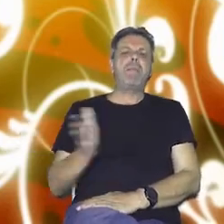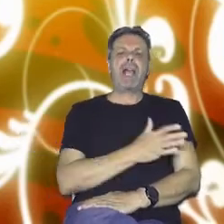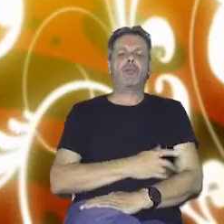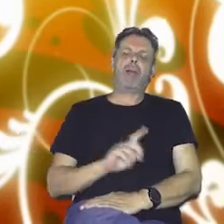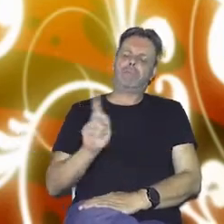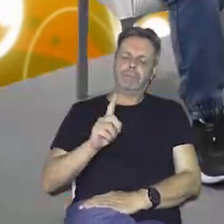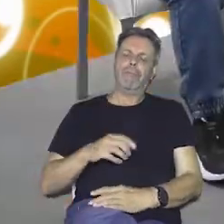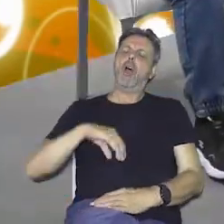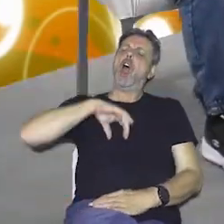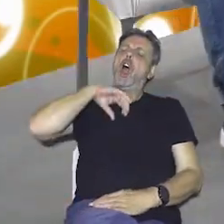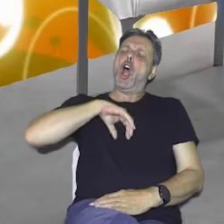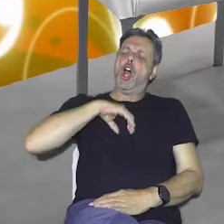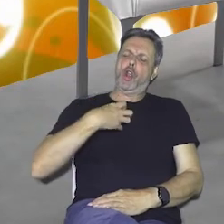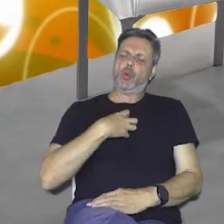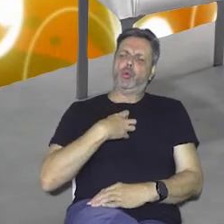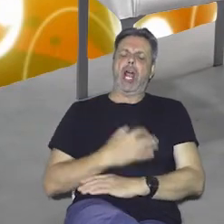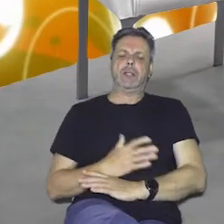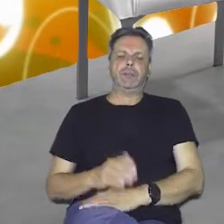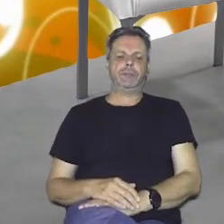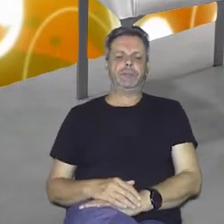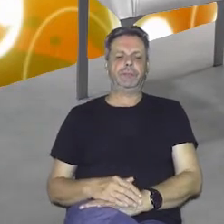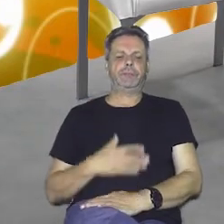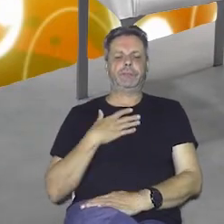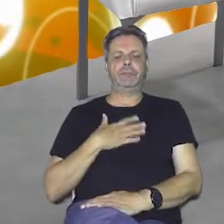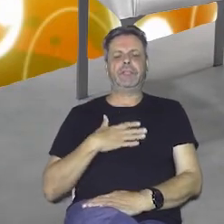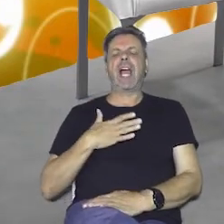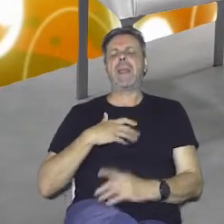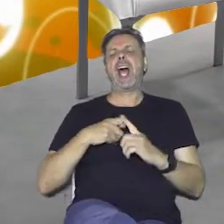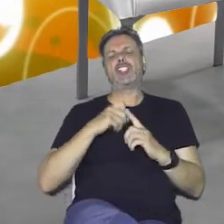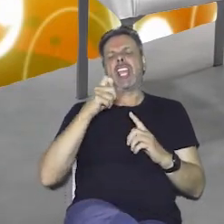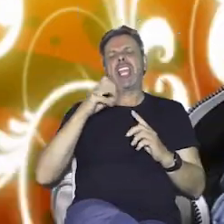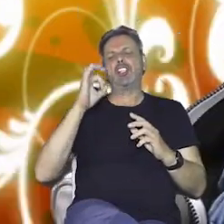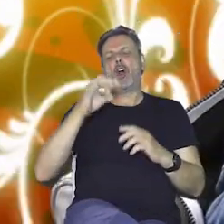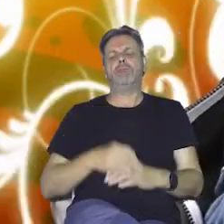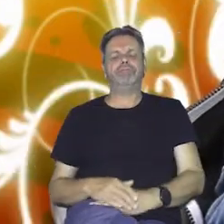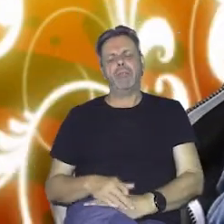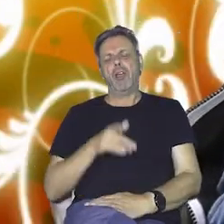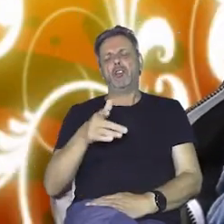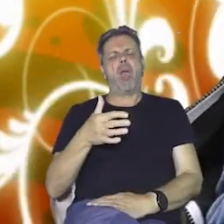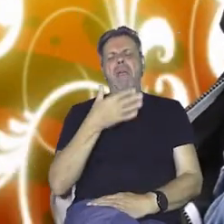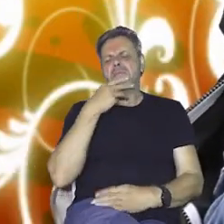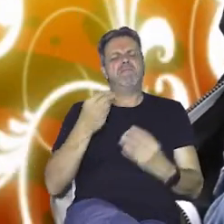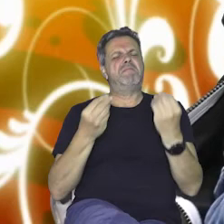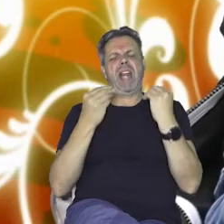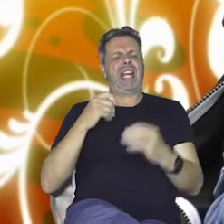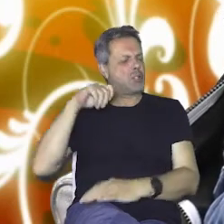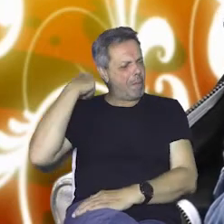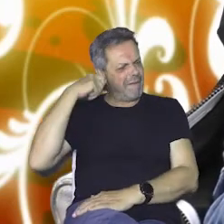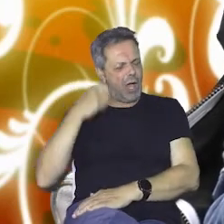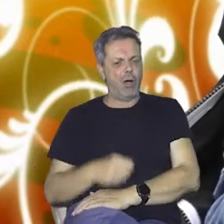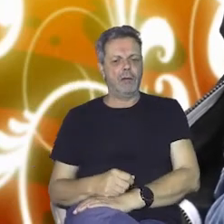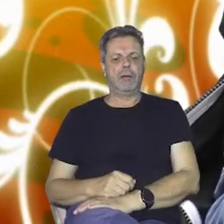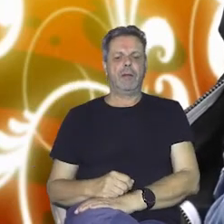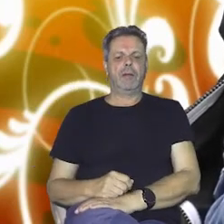duša, duša. Duša, duša. Duša. Dragi naš Kičo, to je stvarno ona otpjeva. Mislim, ono,